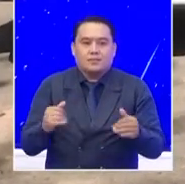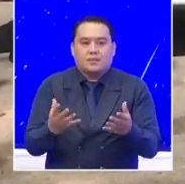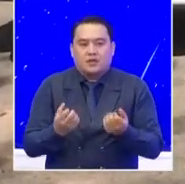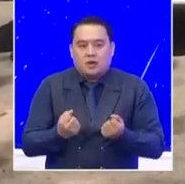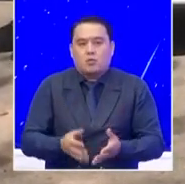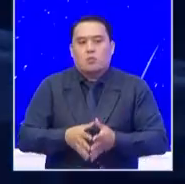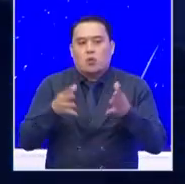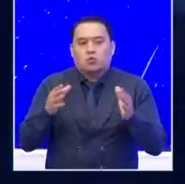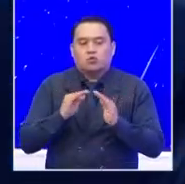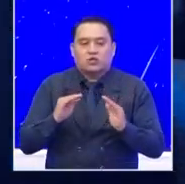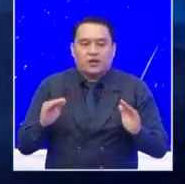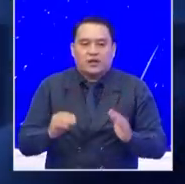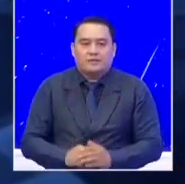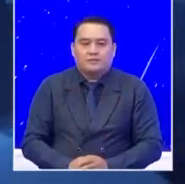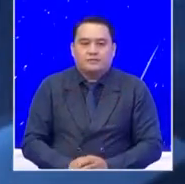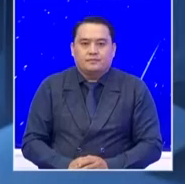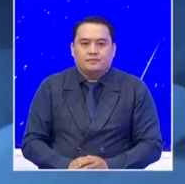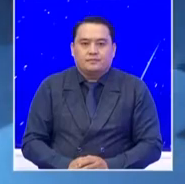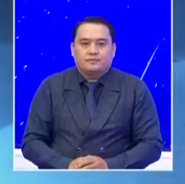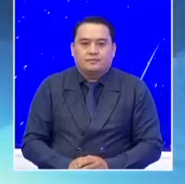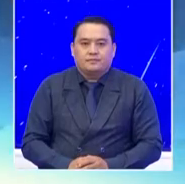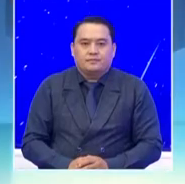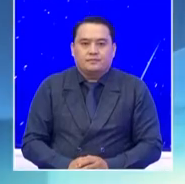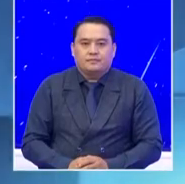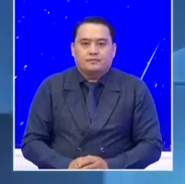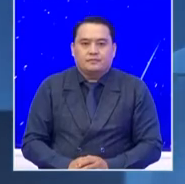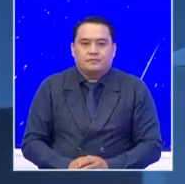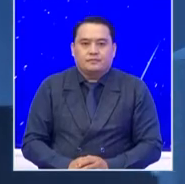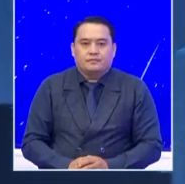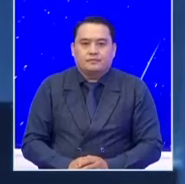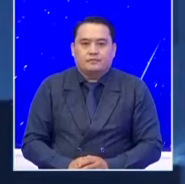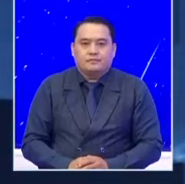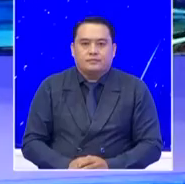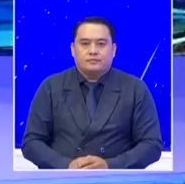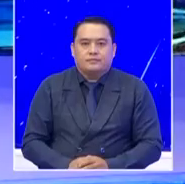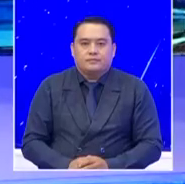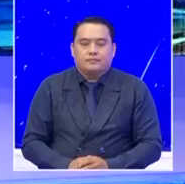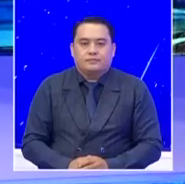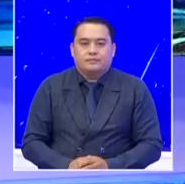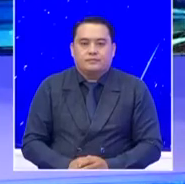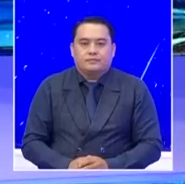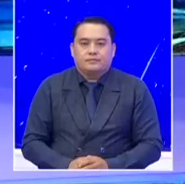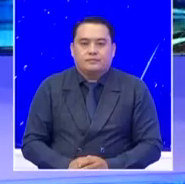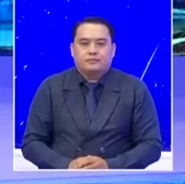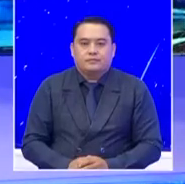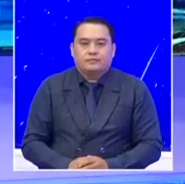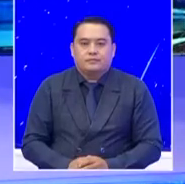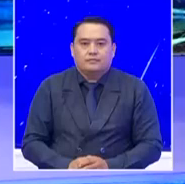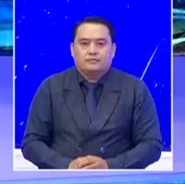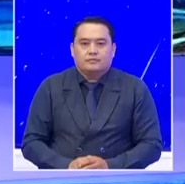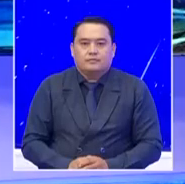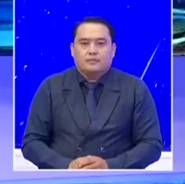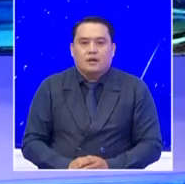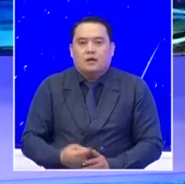еще больше детей. Дамир Анитов, Мадибай Босынов, телеканал «Жетсу». Праздничная